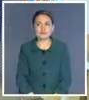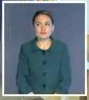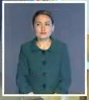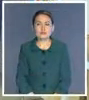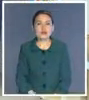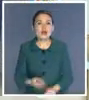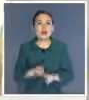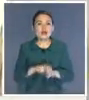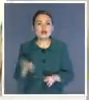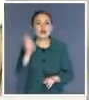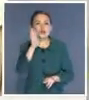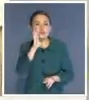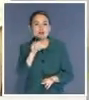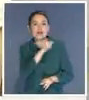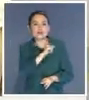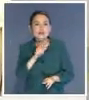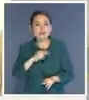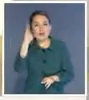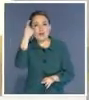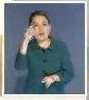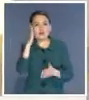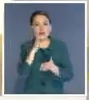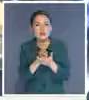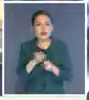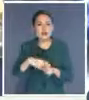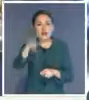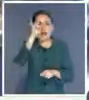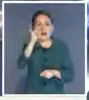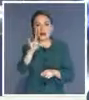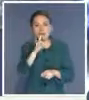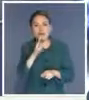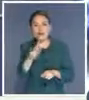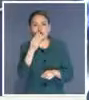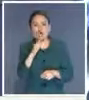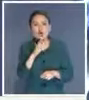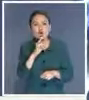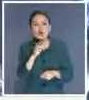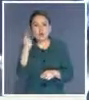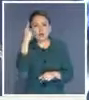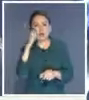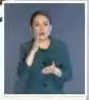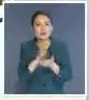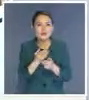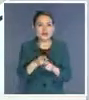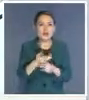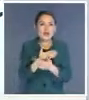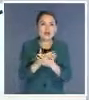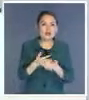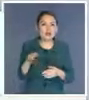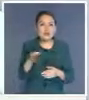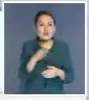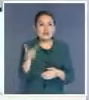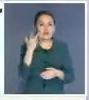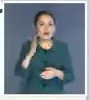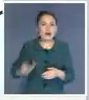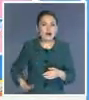Көппалалы отбасынан шыққан Ажарды бұл жаңалық тойлап табуға інілерінің ұлттық тағамға бейжей қарауы итермелепті. Оның қалтасында әрқашан құрттың бірнеше түйірін табуға